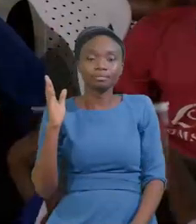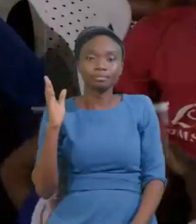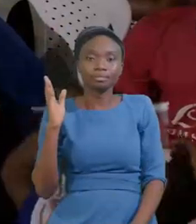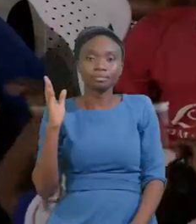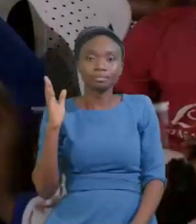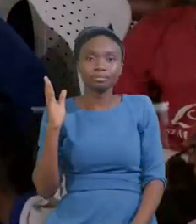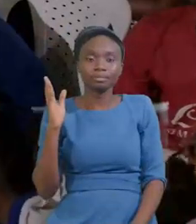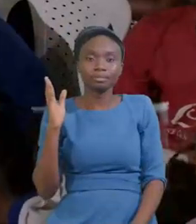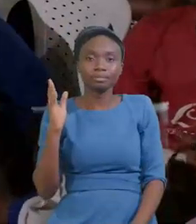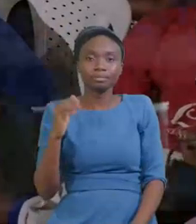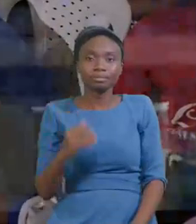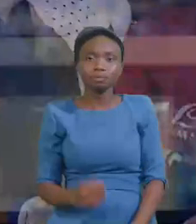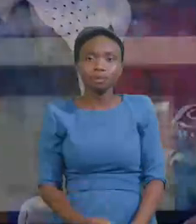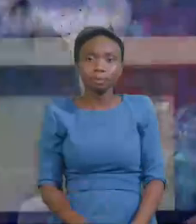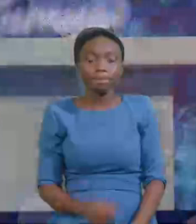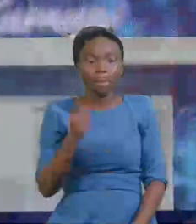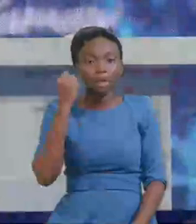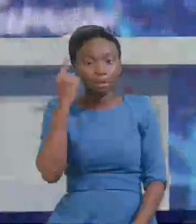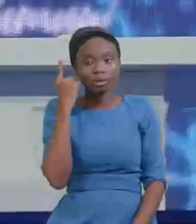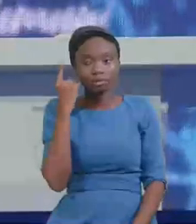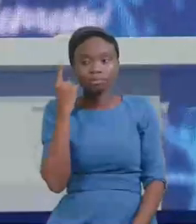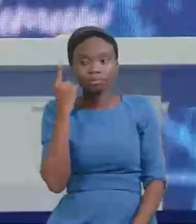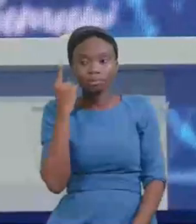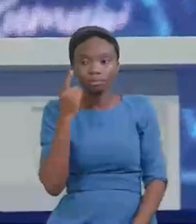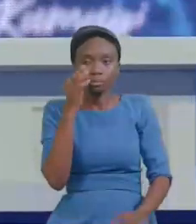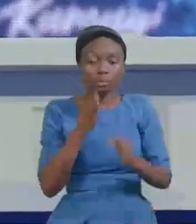Nous avons donc la paix avec Dieu.